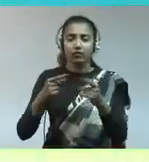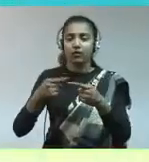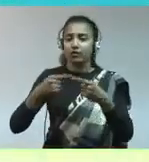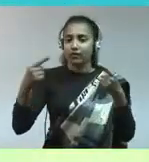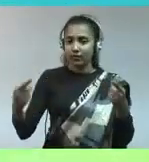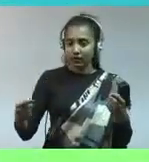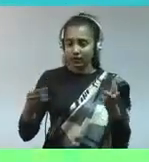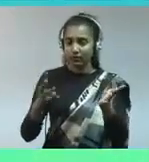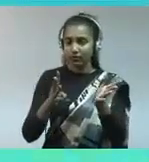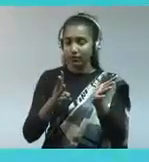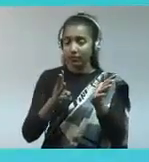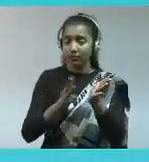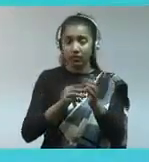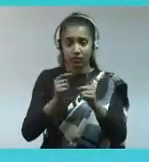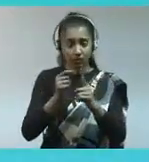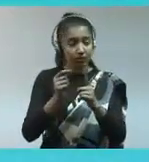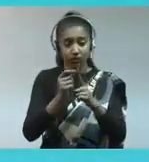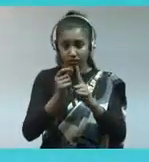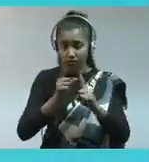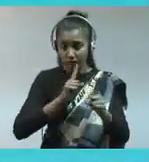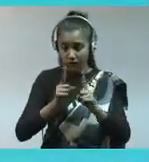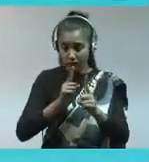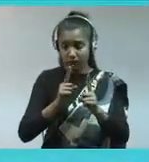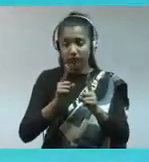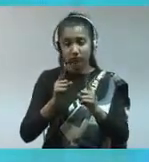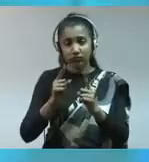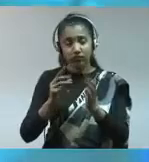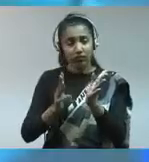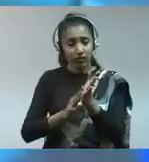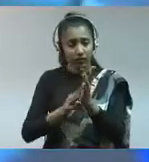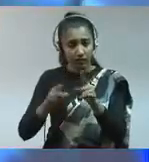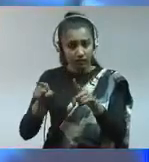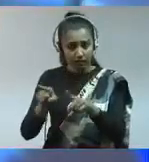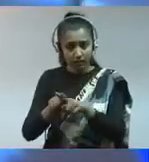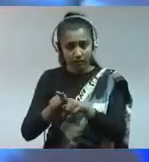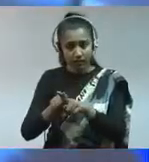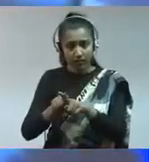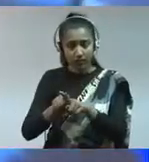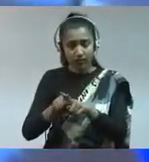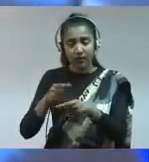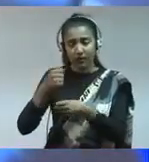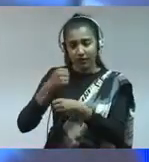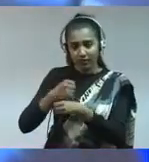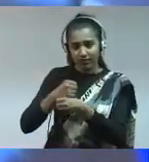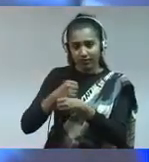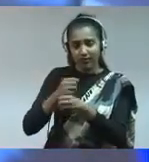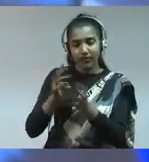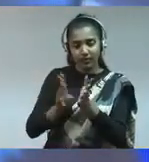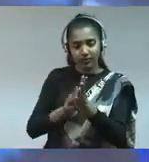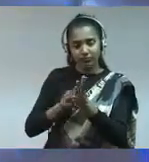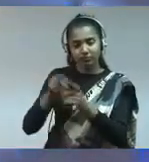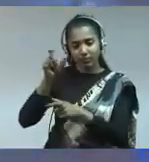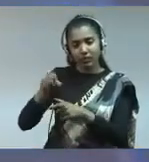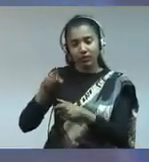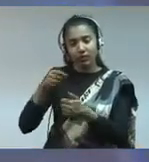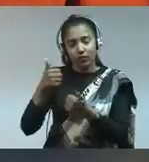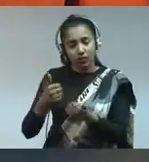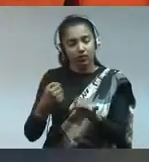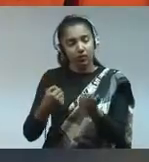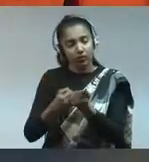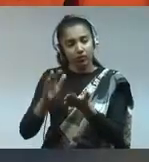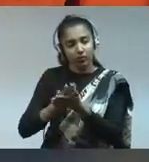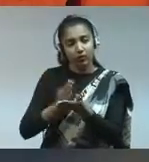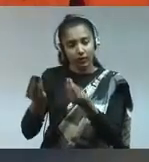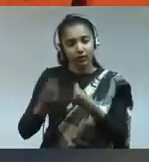සේම ආණ්ඩු පක්ෂයේ මන්ත්‍රීවරුන්ද ඊට මනා සහයෝගයක් ලබා දුන් බව මම ප්‍රකාශ කරන්න කැමැතියි.